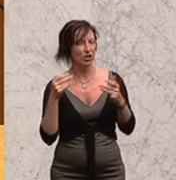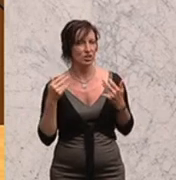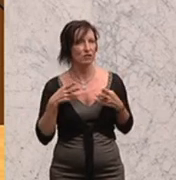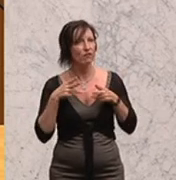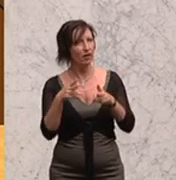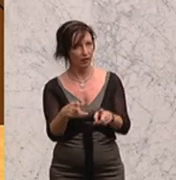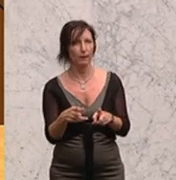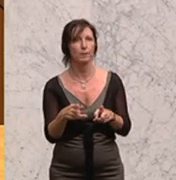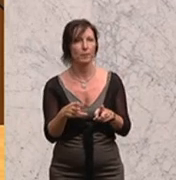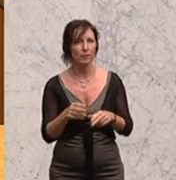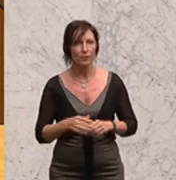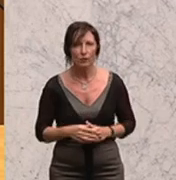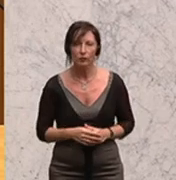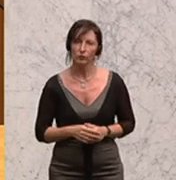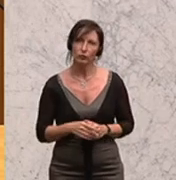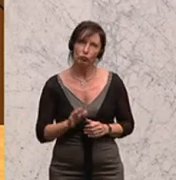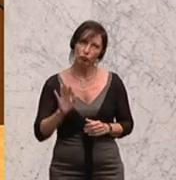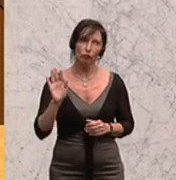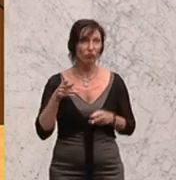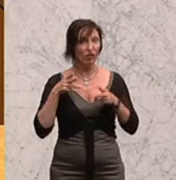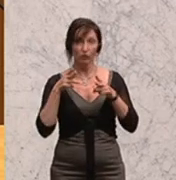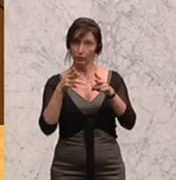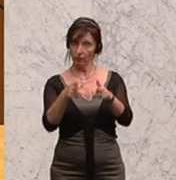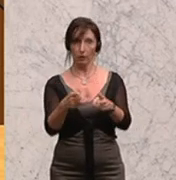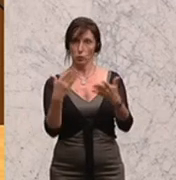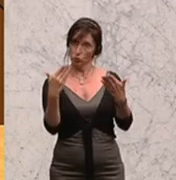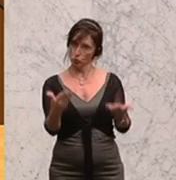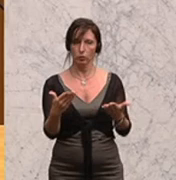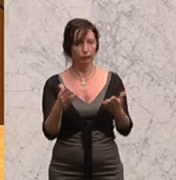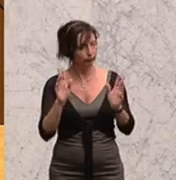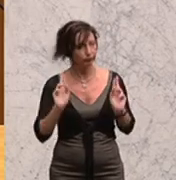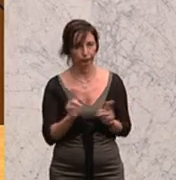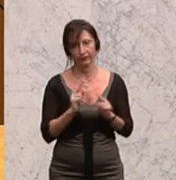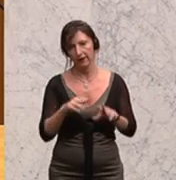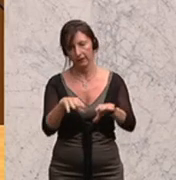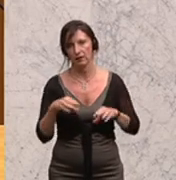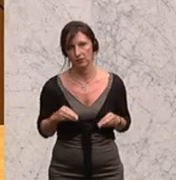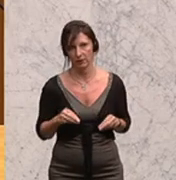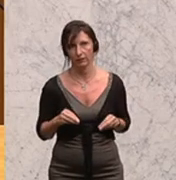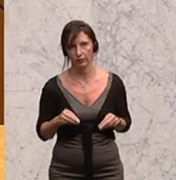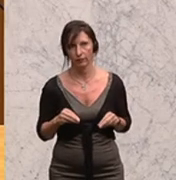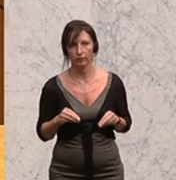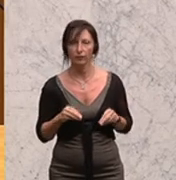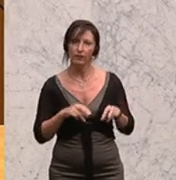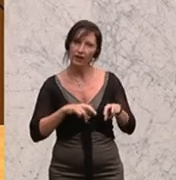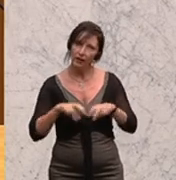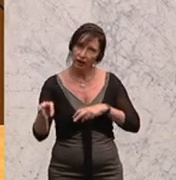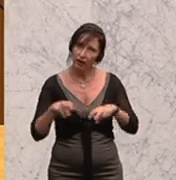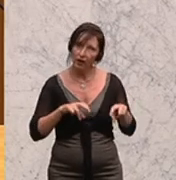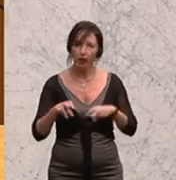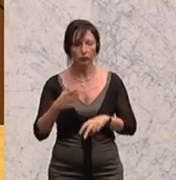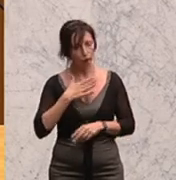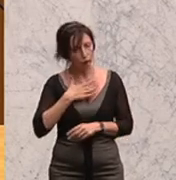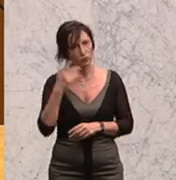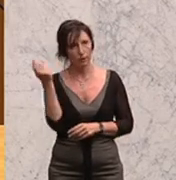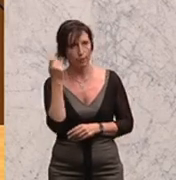Weg, der nicht zu akzeptieren ist, und die Regierung ist aus unserer